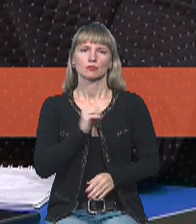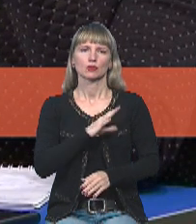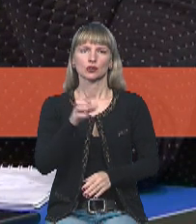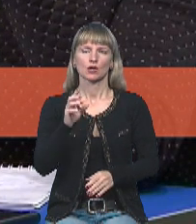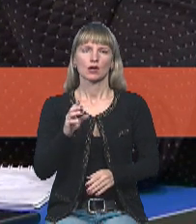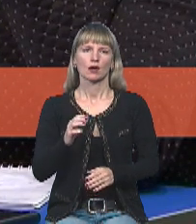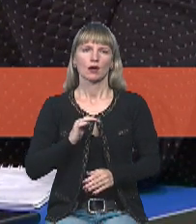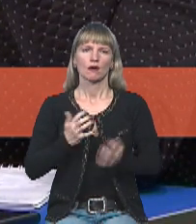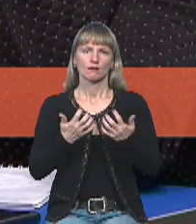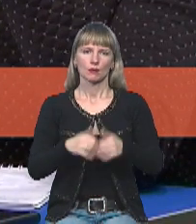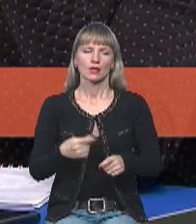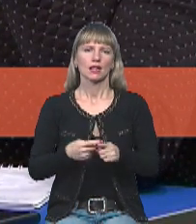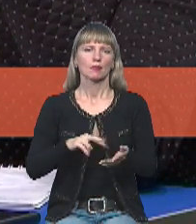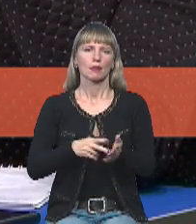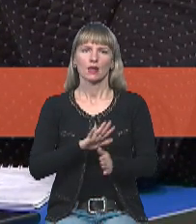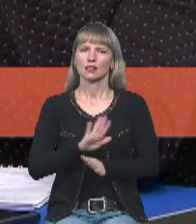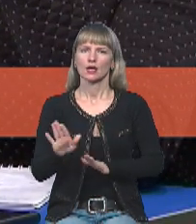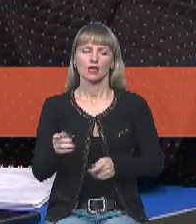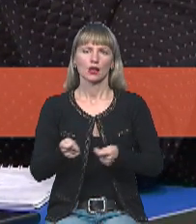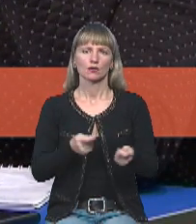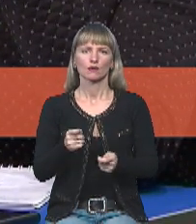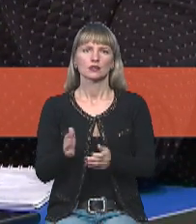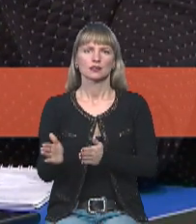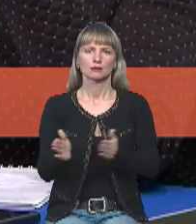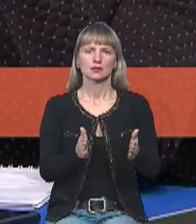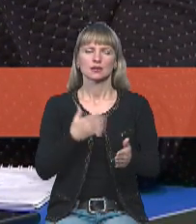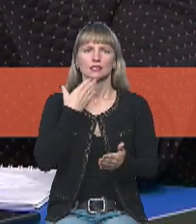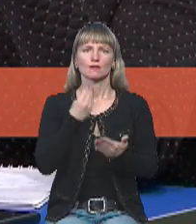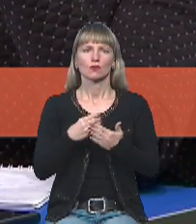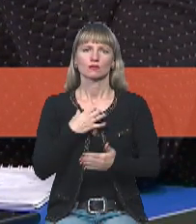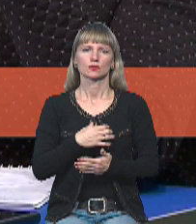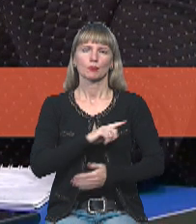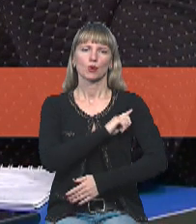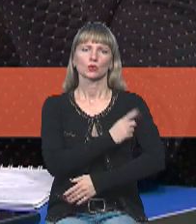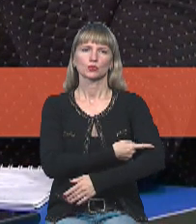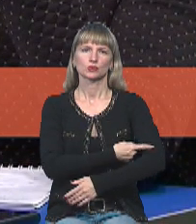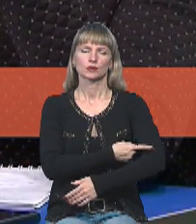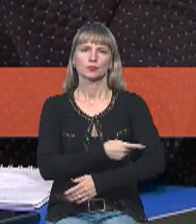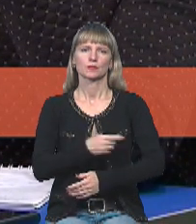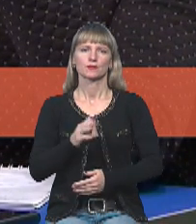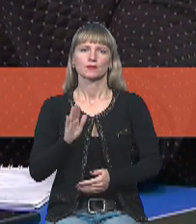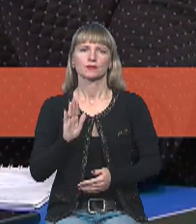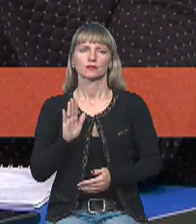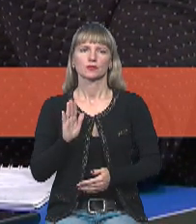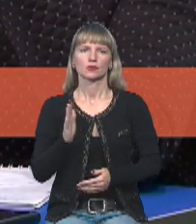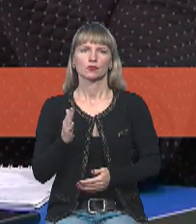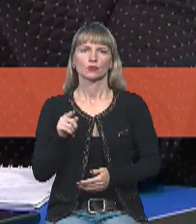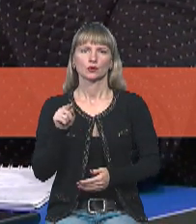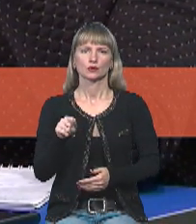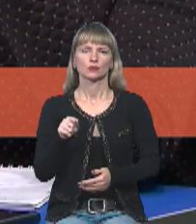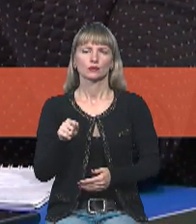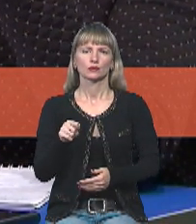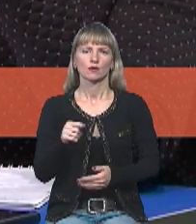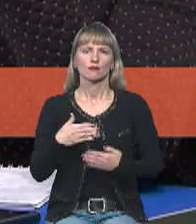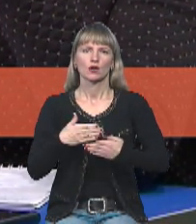збагачувальний комбінат зараз уже цим планом не керується. Вони змістили свої основні потужності саме в тутовник,